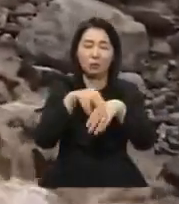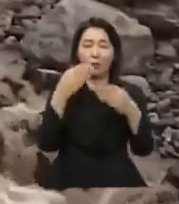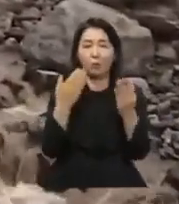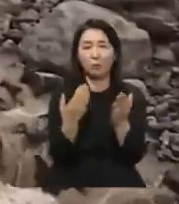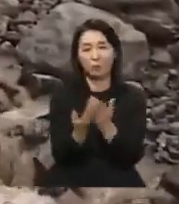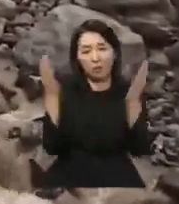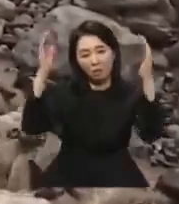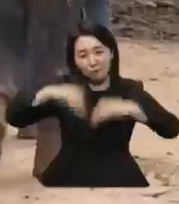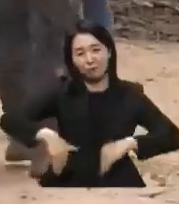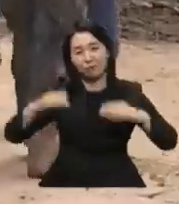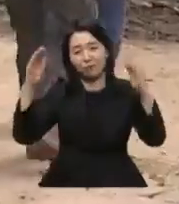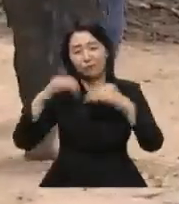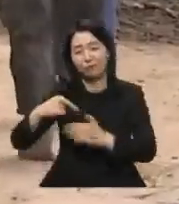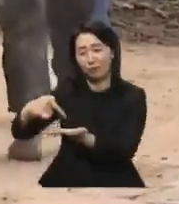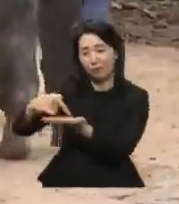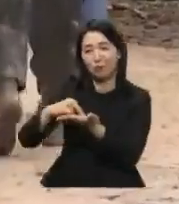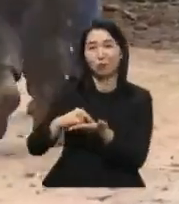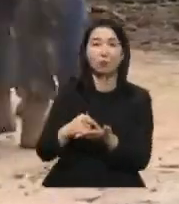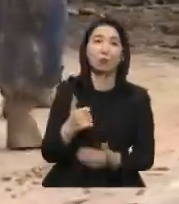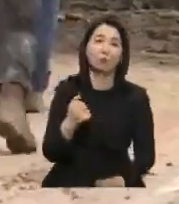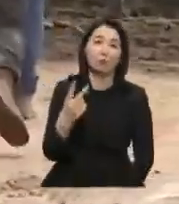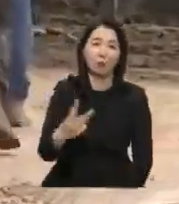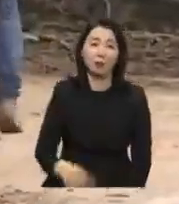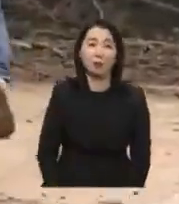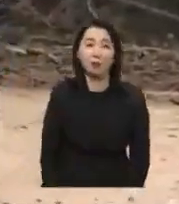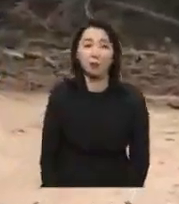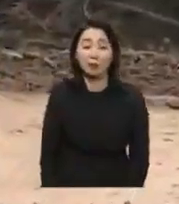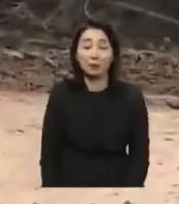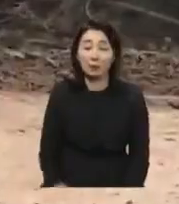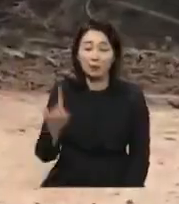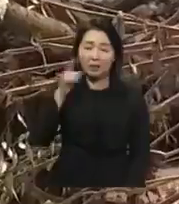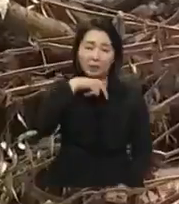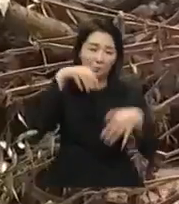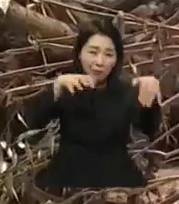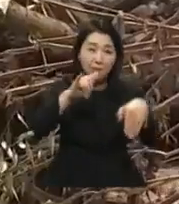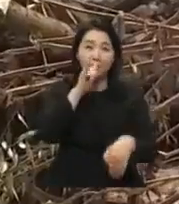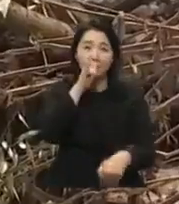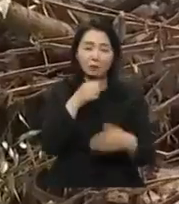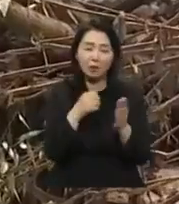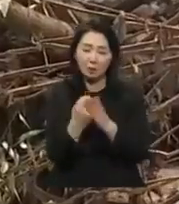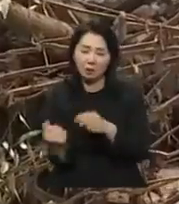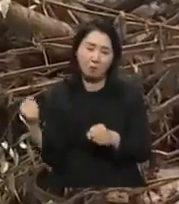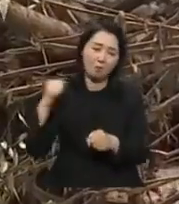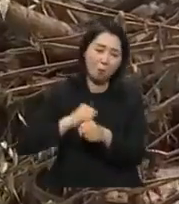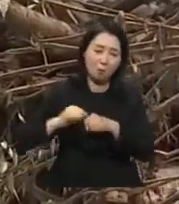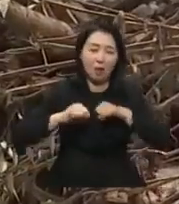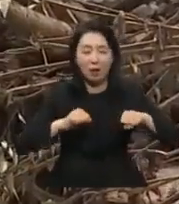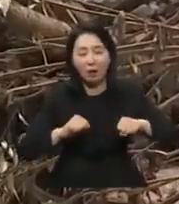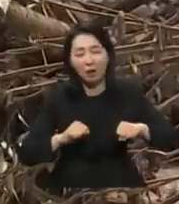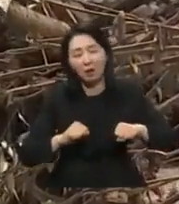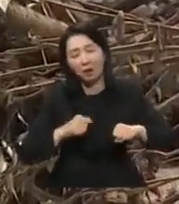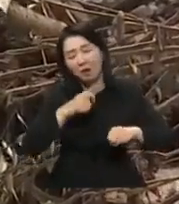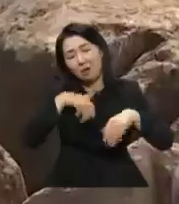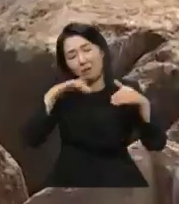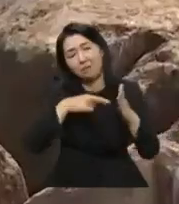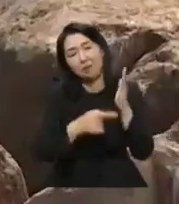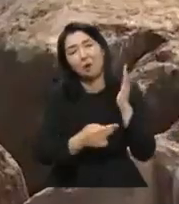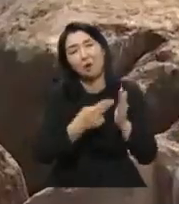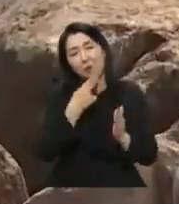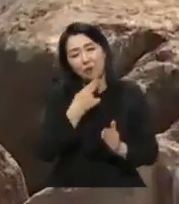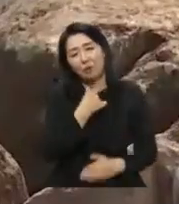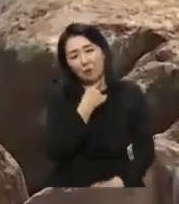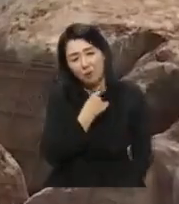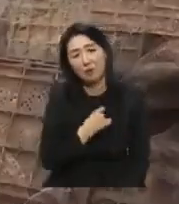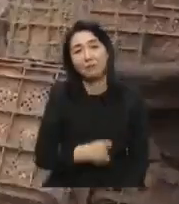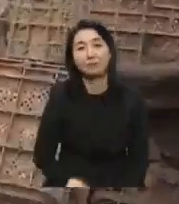수인 두 건이 더 들어왔습니다 내일도 비가 예보도 있어서 복부는 커녕 bpa가 더 늘지 않기를 바라야 하는